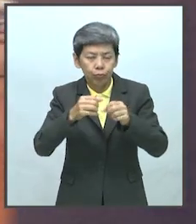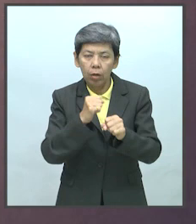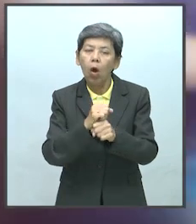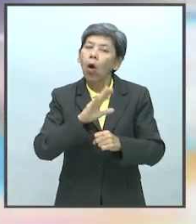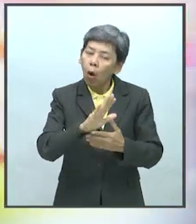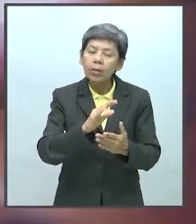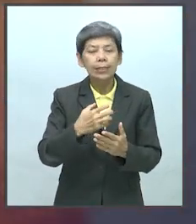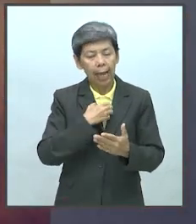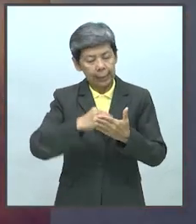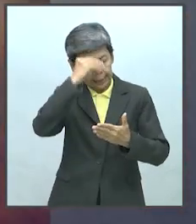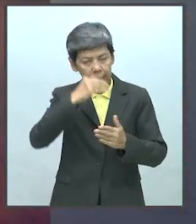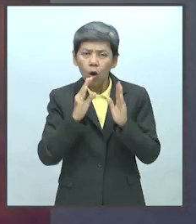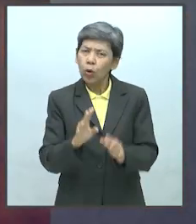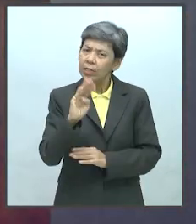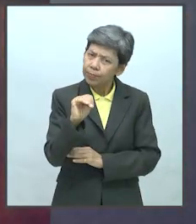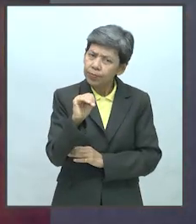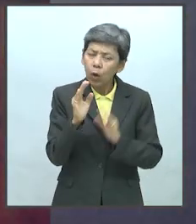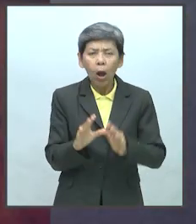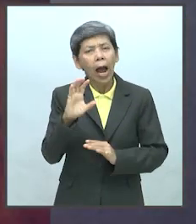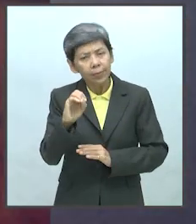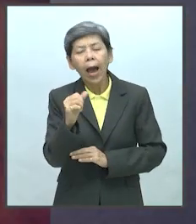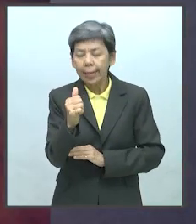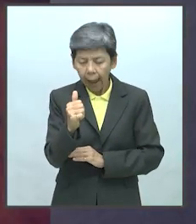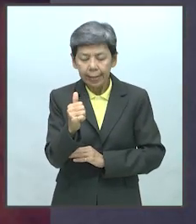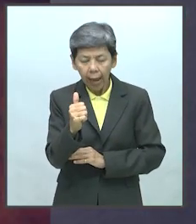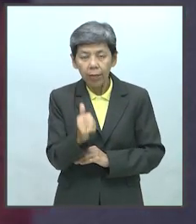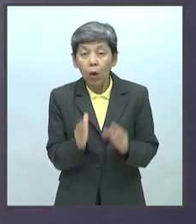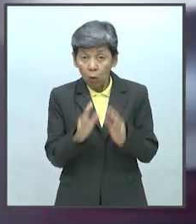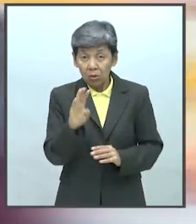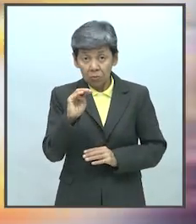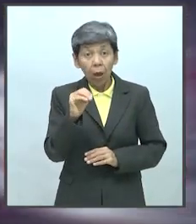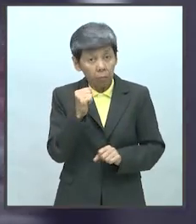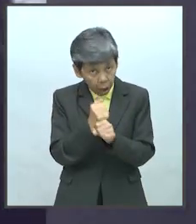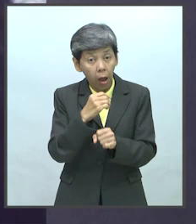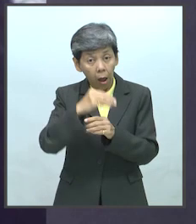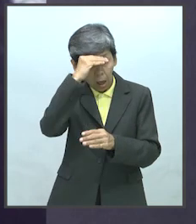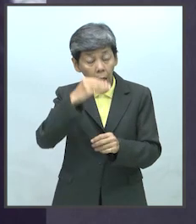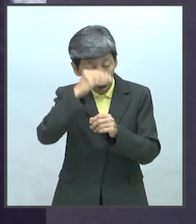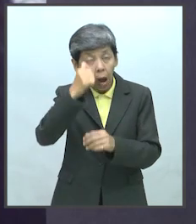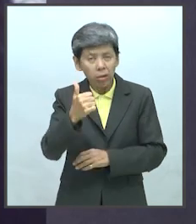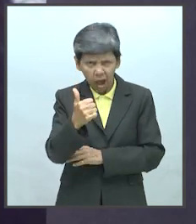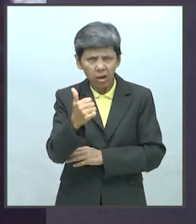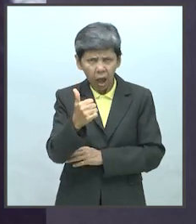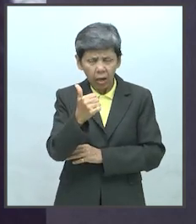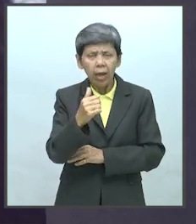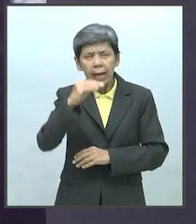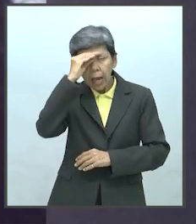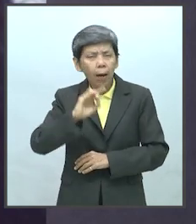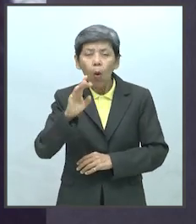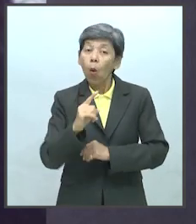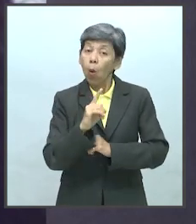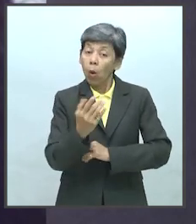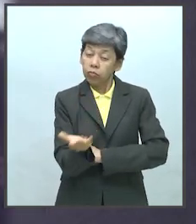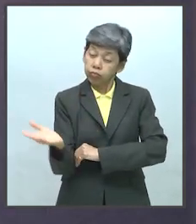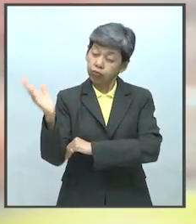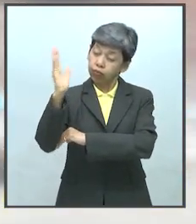องค์กรอะไรที่จัดมา40ท่าน50ท่านแบบนี้ก็ได้เหมือนกัน 40 50ท่านก็สามารถเรียนได้เหมือนกัน ได้ครับ แต่วันเดียว ใช่ครับวันนึ